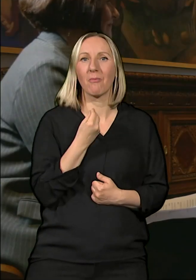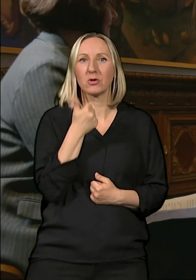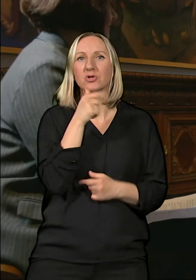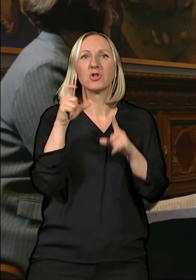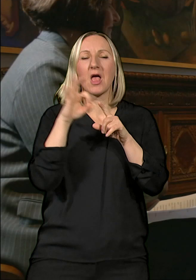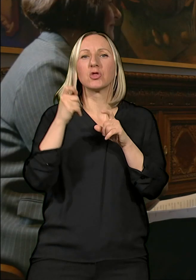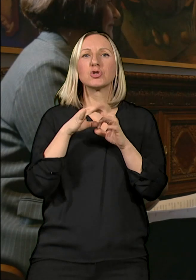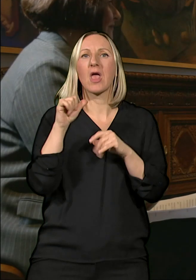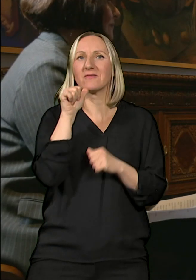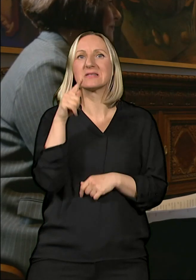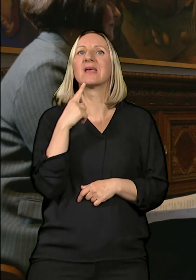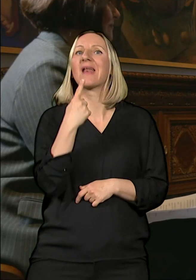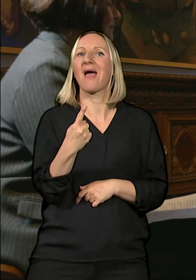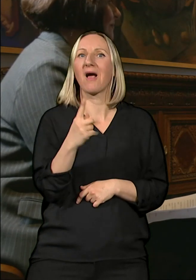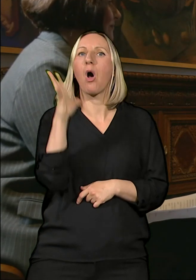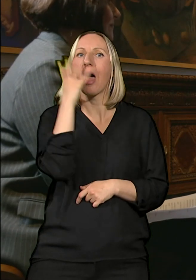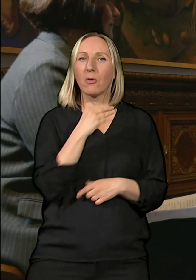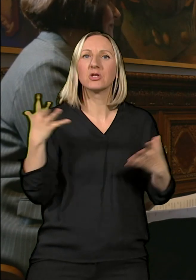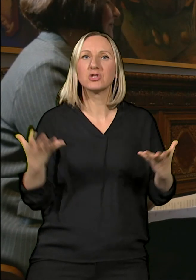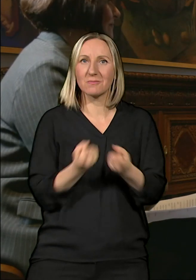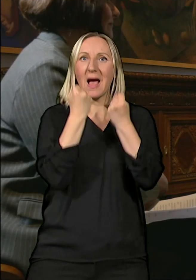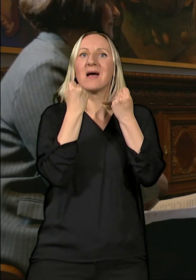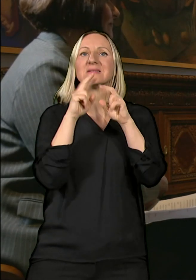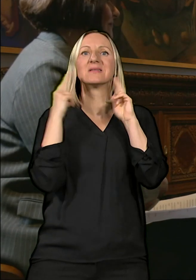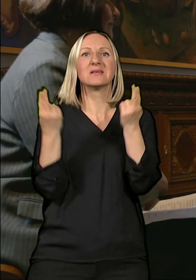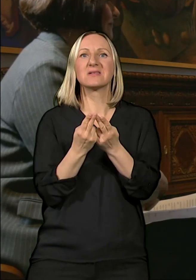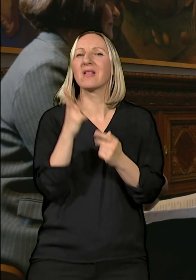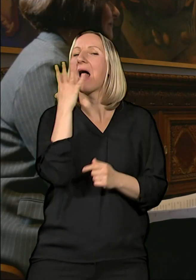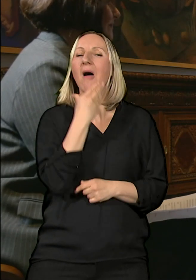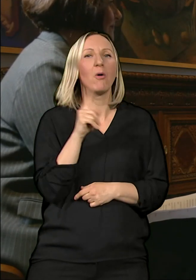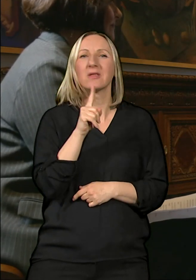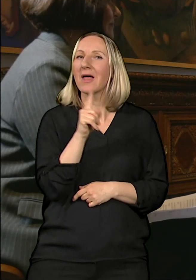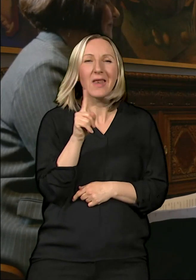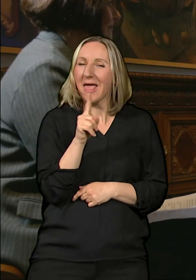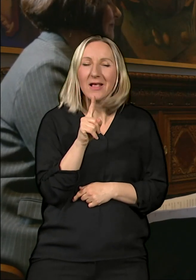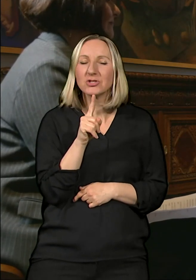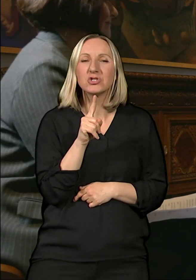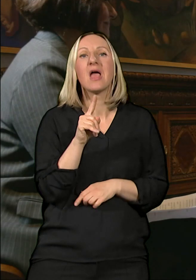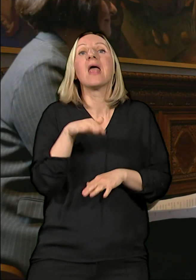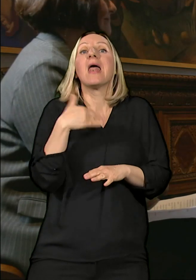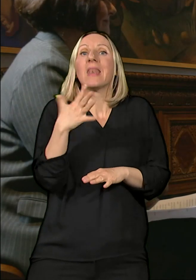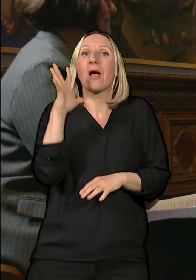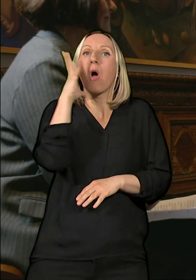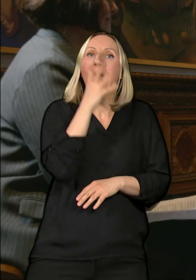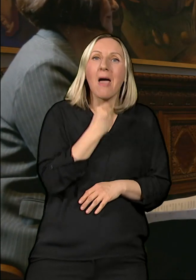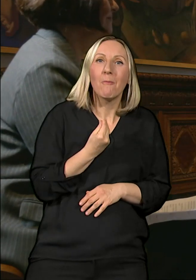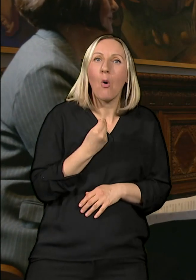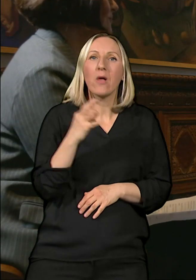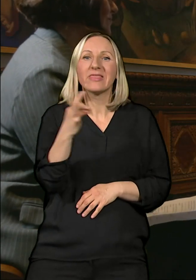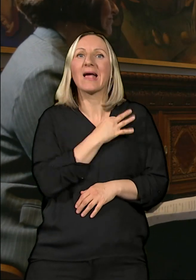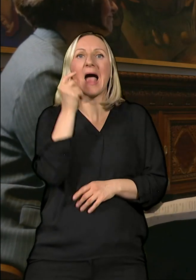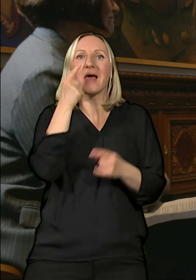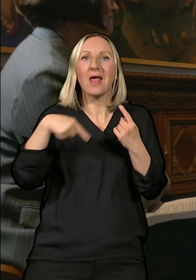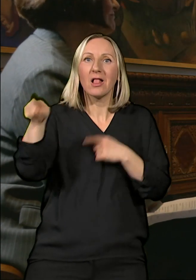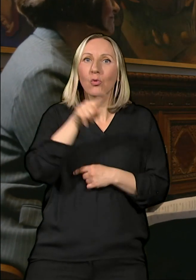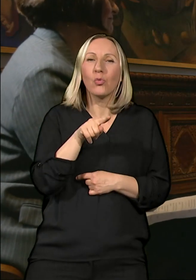rekao, lepota će spasiti svet. U stvari neće lepota spasiti svet, nego će to ganuće koje će lepota izazvati, omekšati